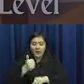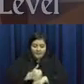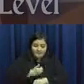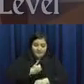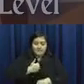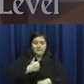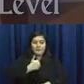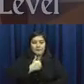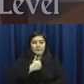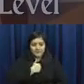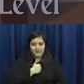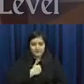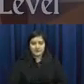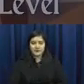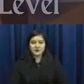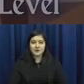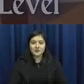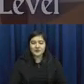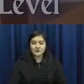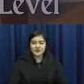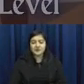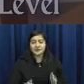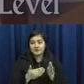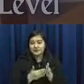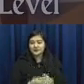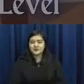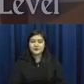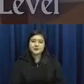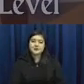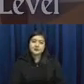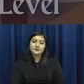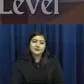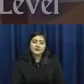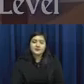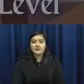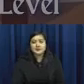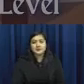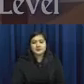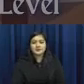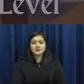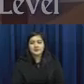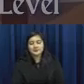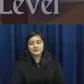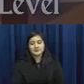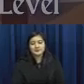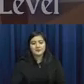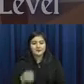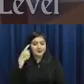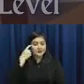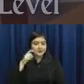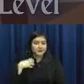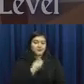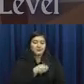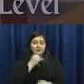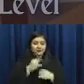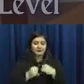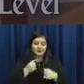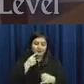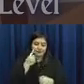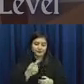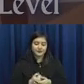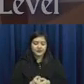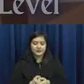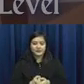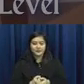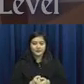words tayo. Yeah. Amen. So mga kapatid, para sa huling pananalita namin, alamin natin bilang